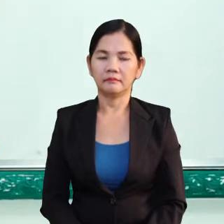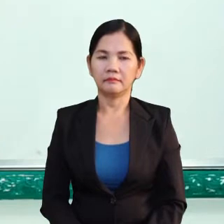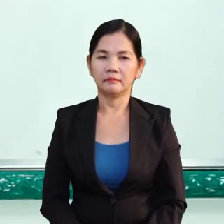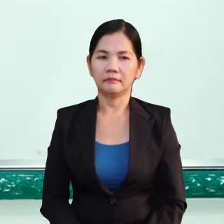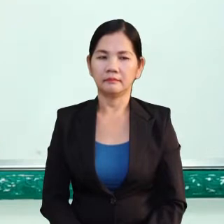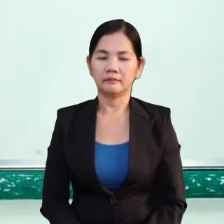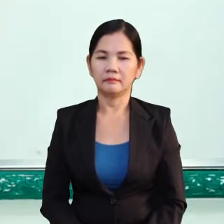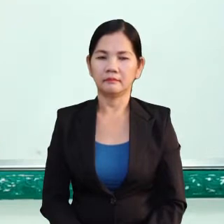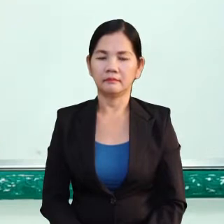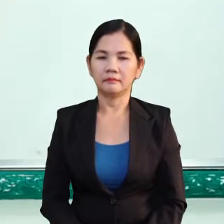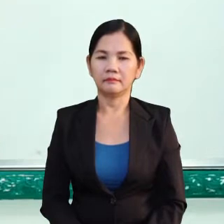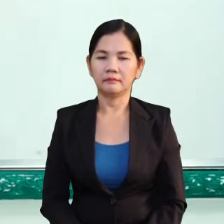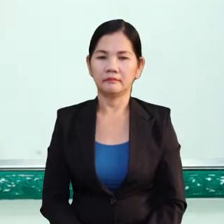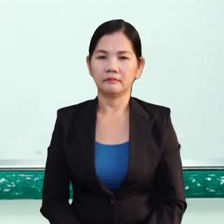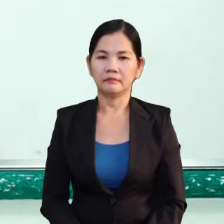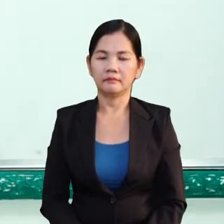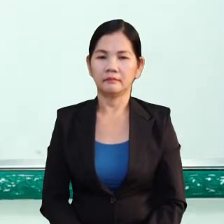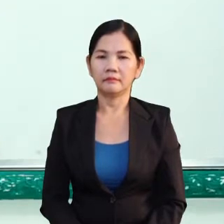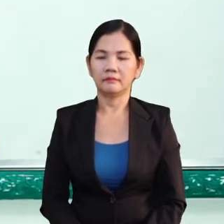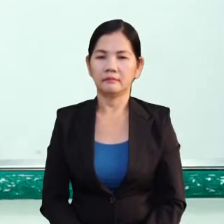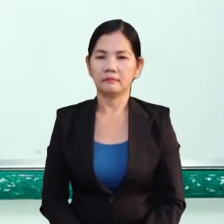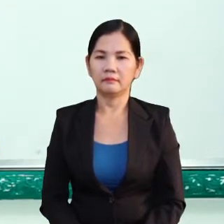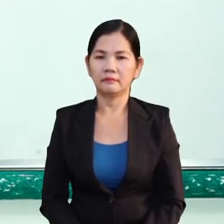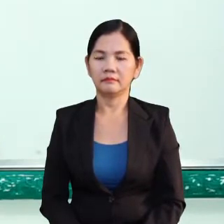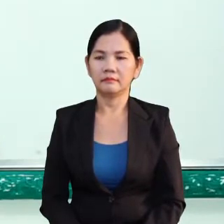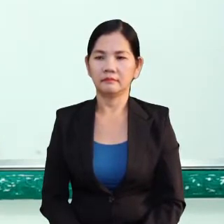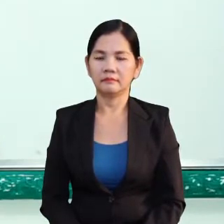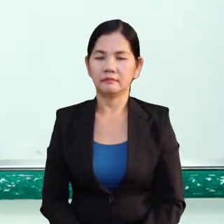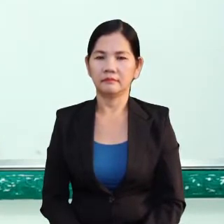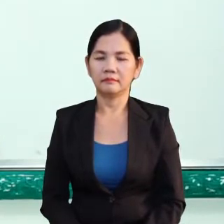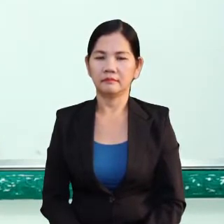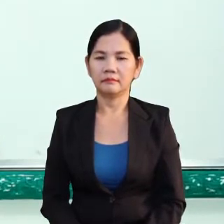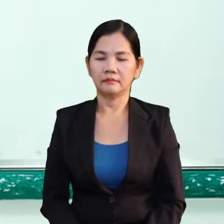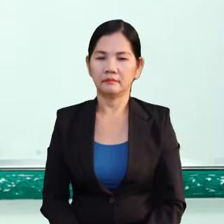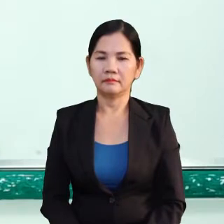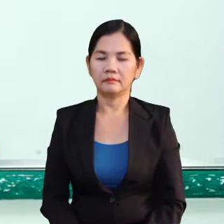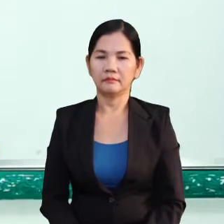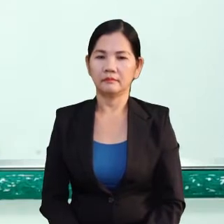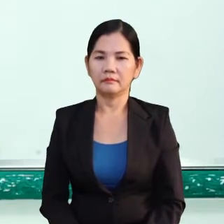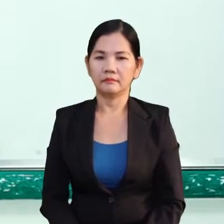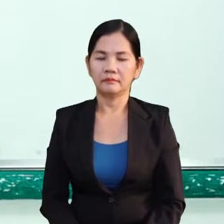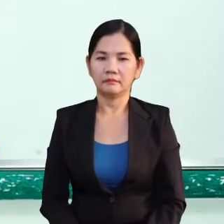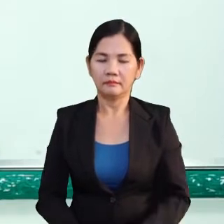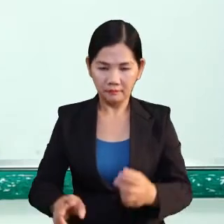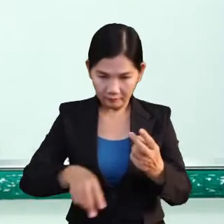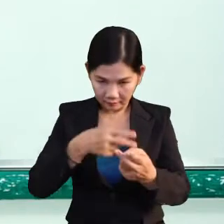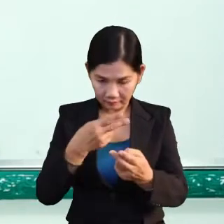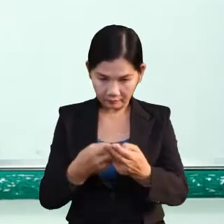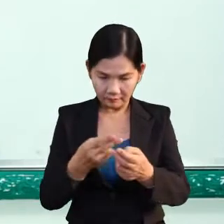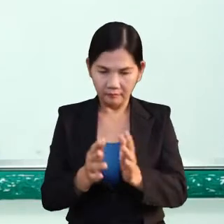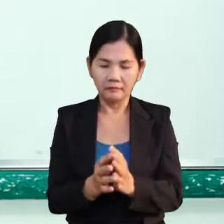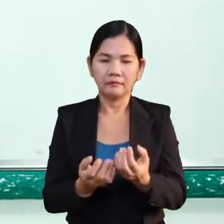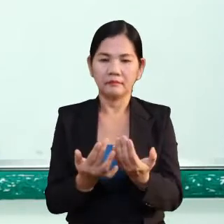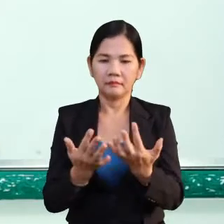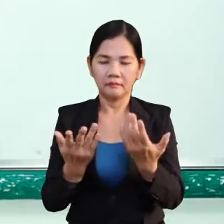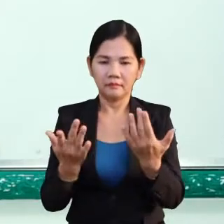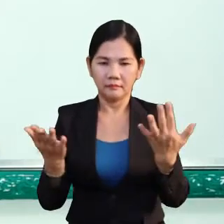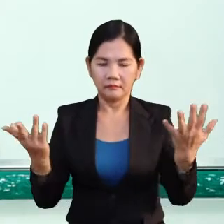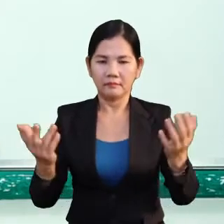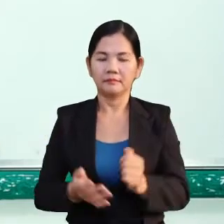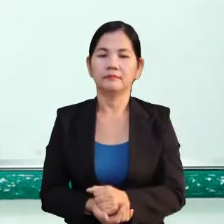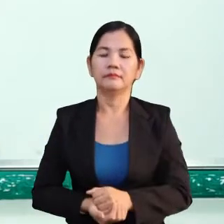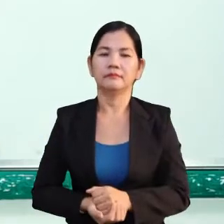ចាទៅសាលាទៅសាលារៀនចាអញ្ចឹងចម្លើយរបស់កូនមានច្រើនជាងនេះទៅទៀតកូន